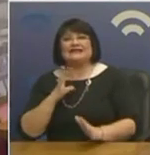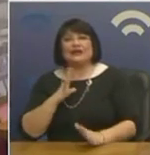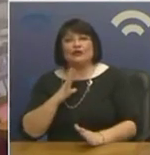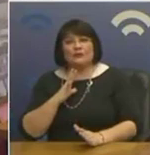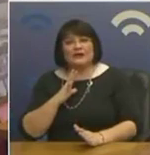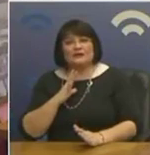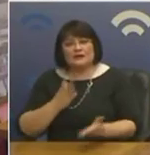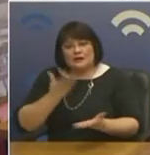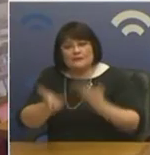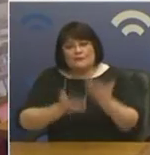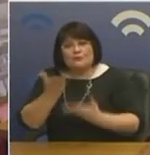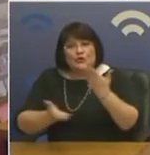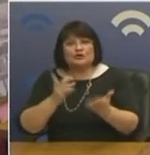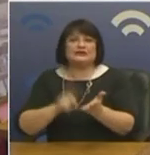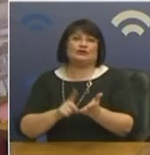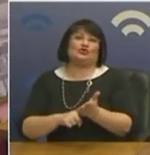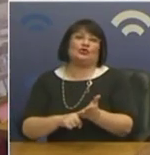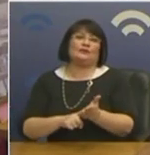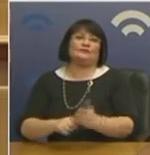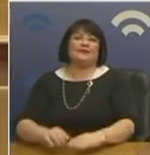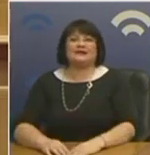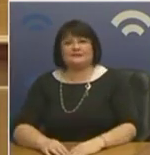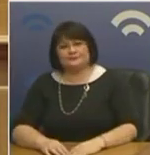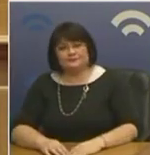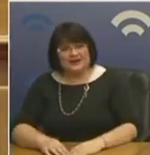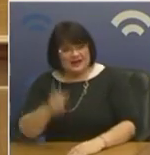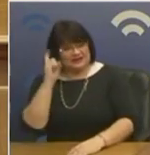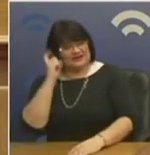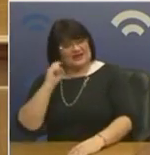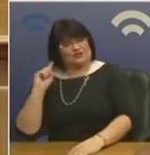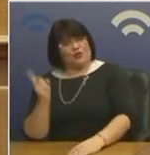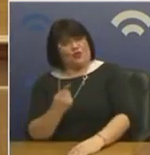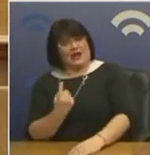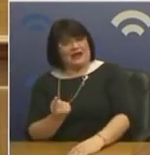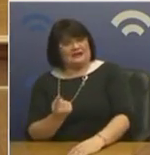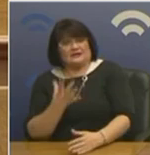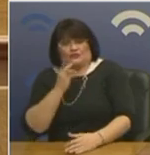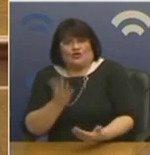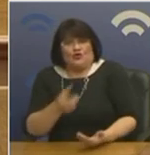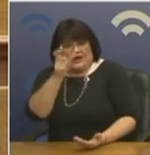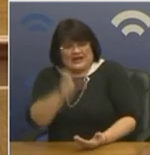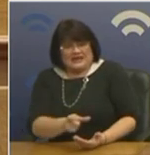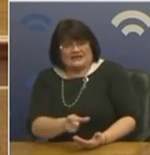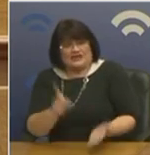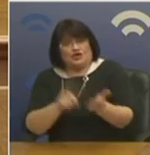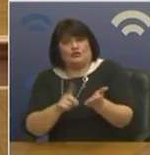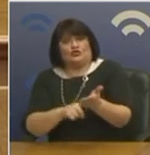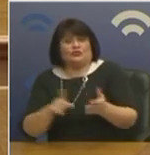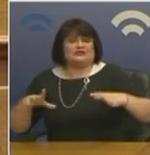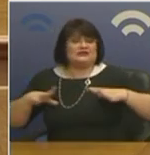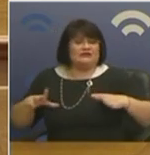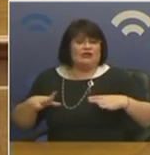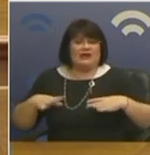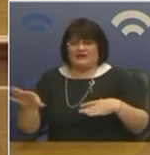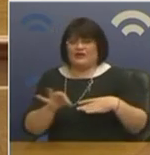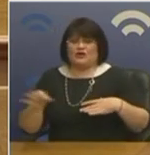νόμου. Αυτό σημαίνει άμεση δημοκρατία. Γιατί πρέπει να τα ξέρετε όλα εσείς και να νομοθετείτε μόνο εσείς? Για ποιο λόγο πρέπει εσείς να κάνετε όλους τους νόμους όπως σας βολεύει, να